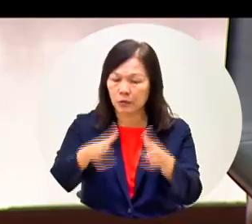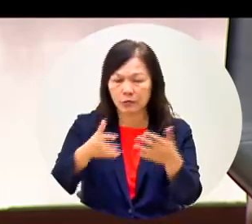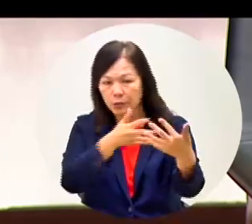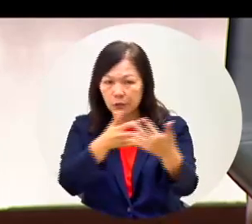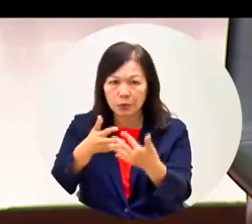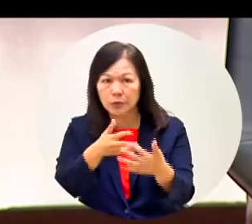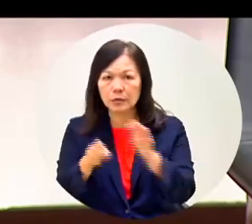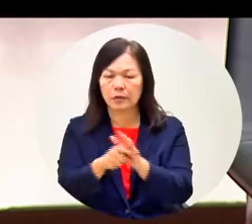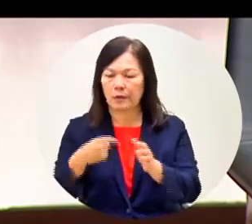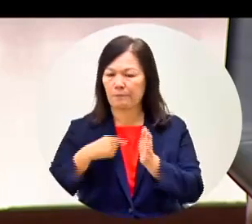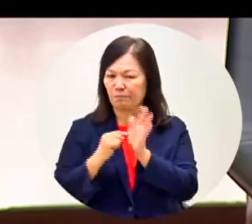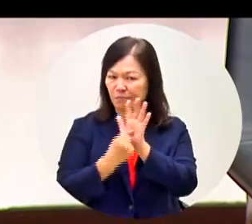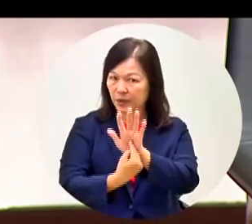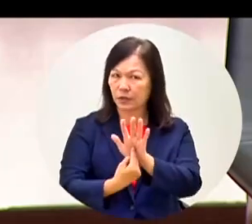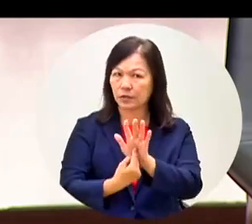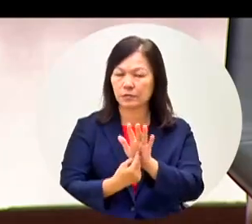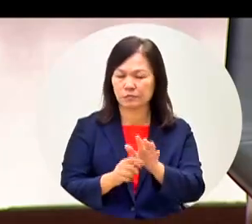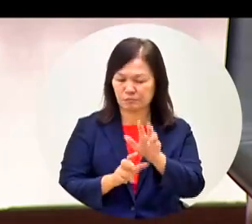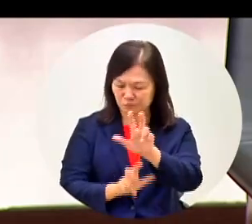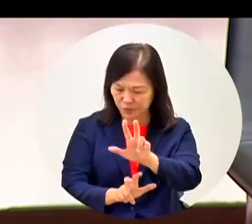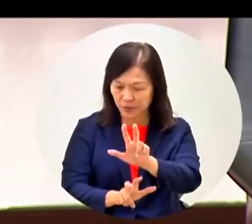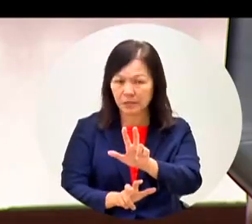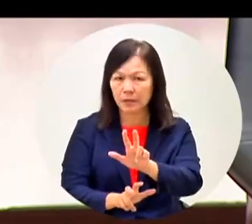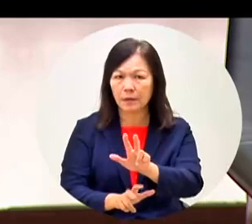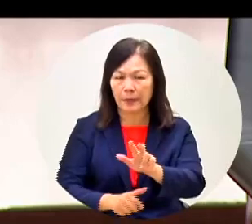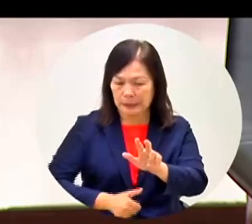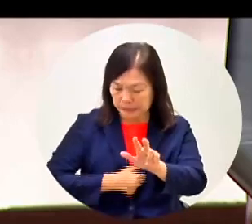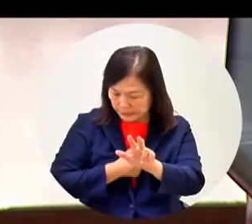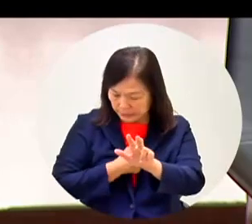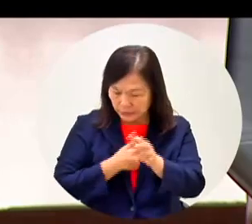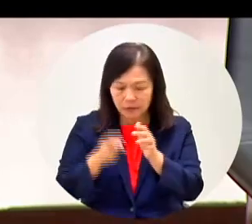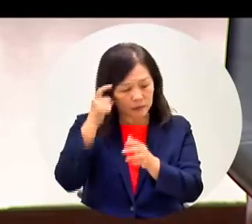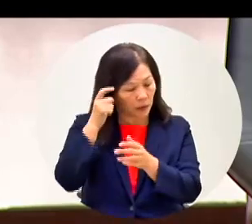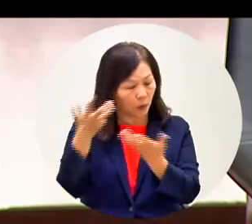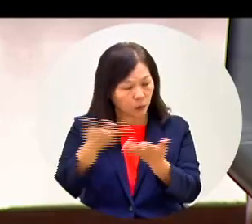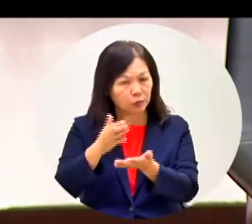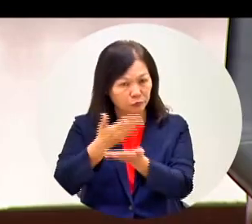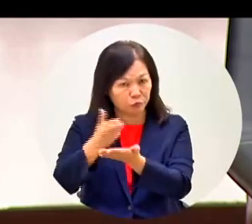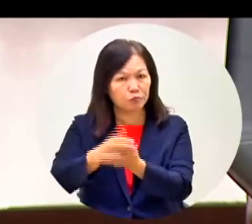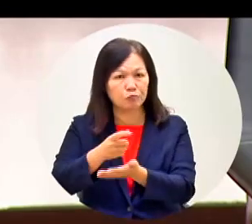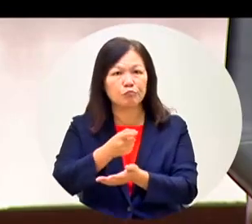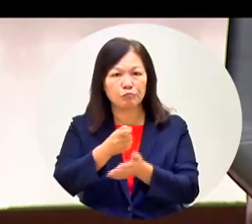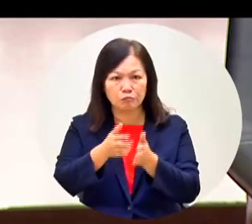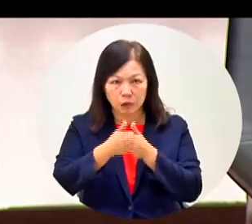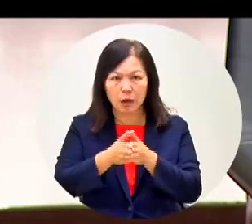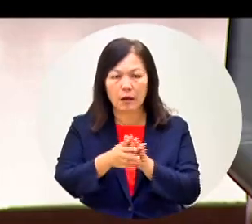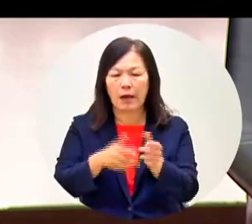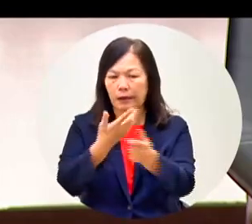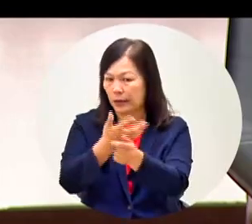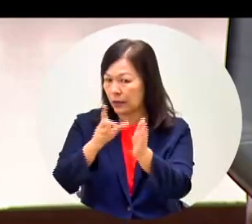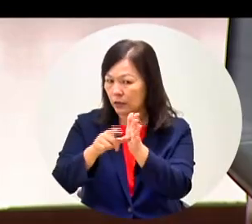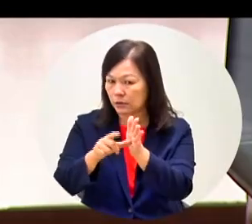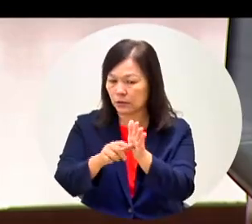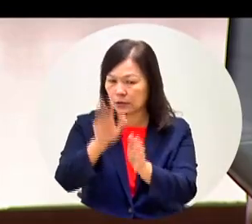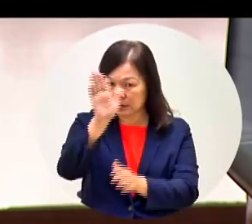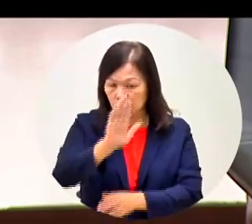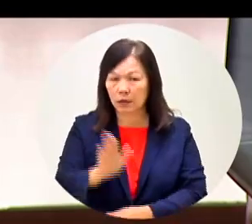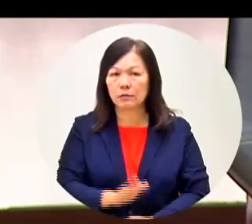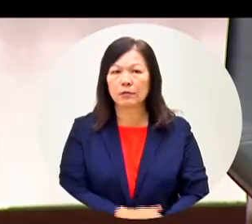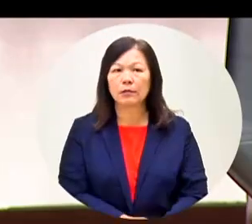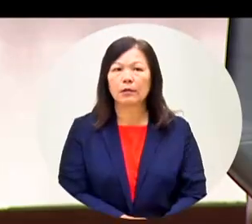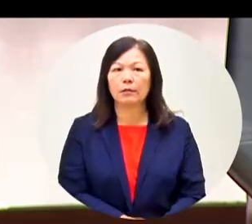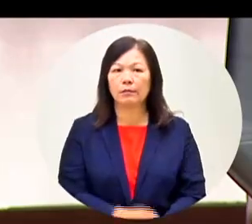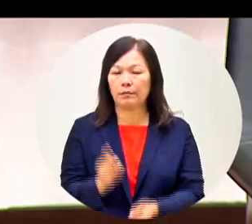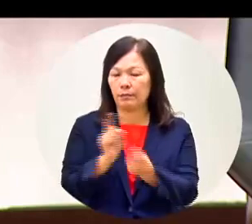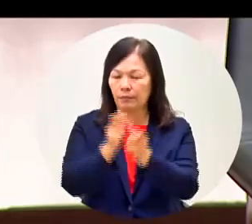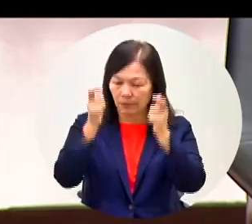恳，愿意解决，希望我们给他时间，这样的态度来解决高雄市的诸多问题，这